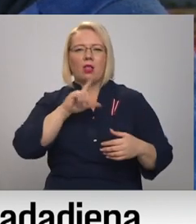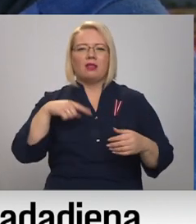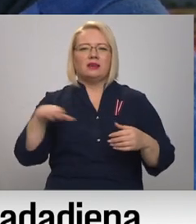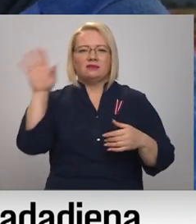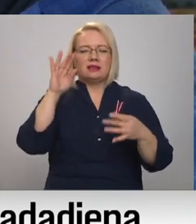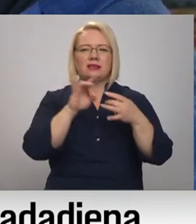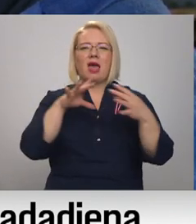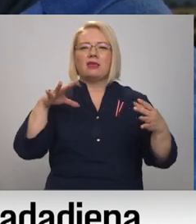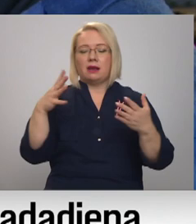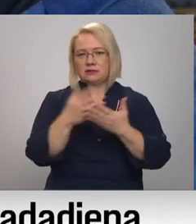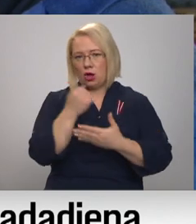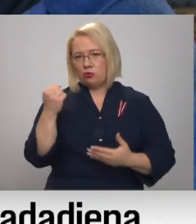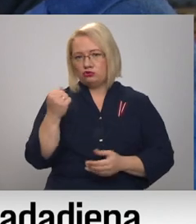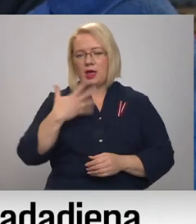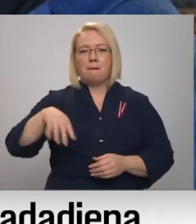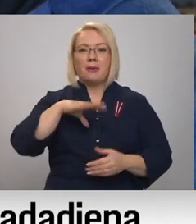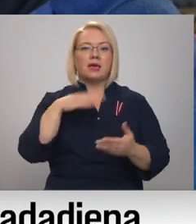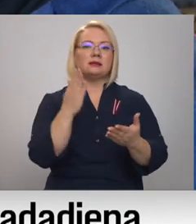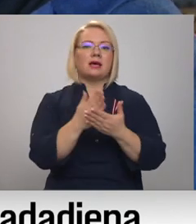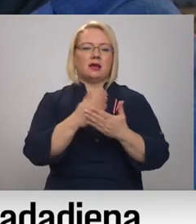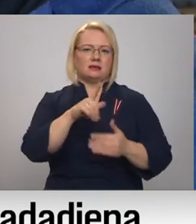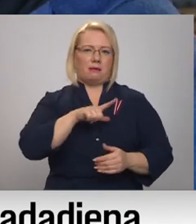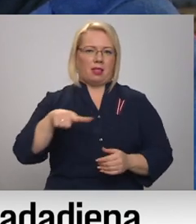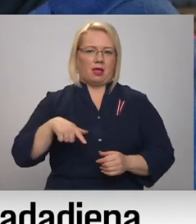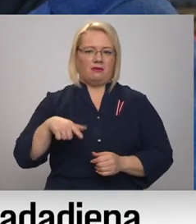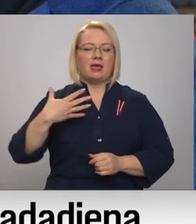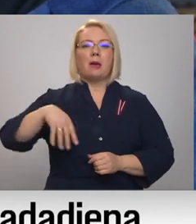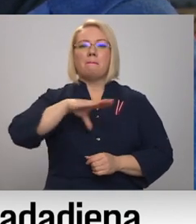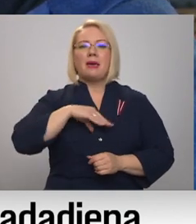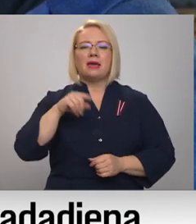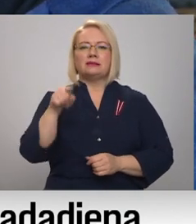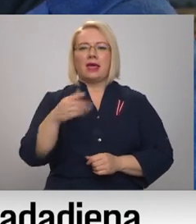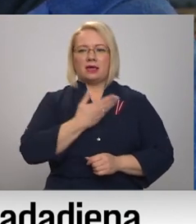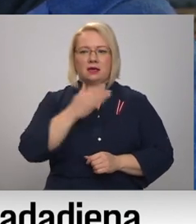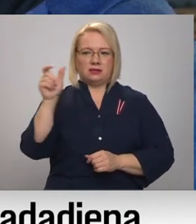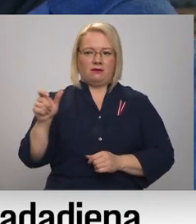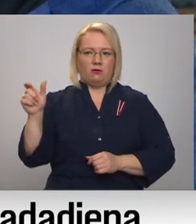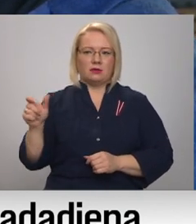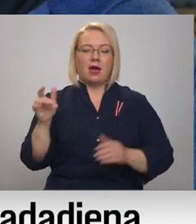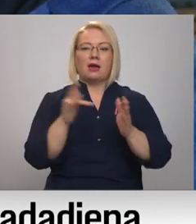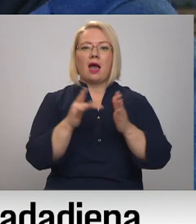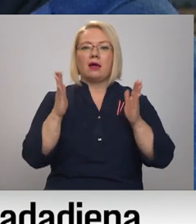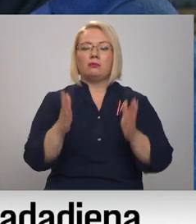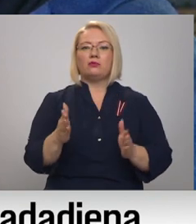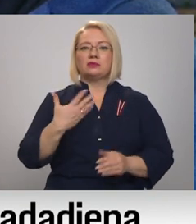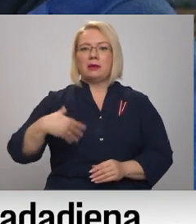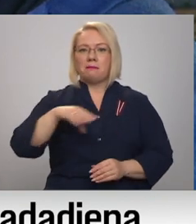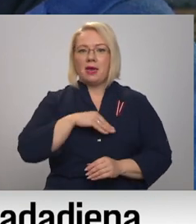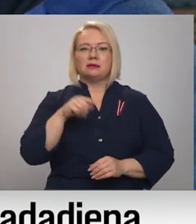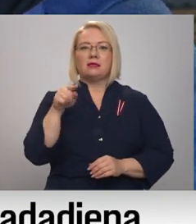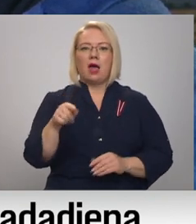iegūšanu. Mēs esam Latvija. Mēs tās iedzīvotāji. Kāds būsim mēs, tāda būs Latvija.